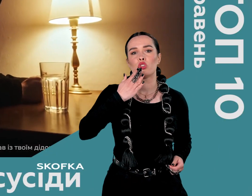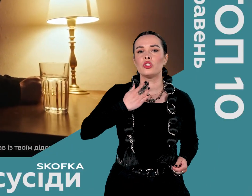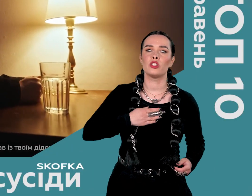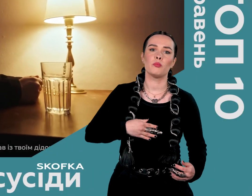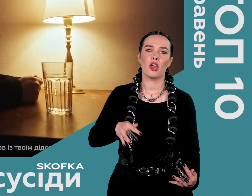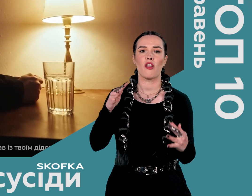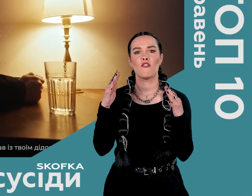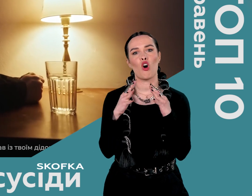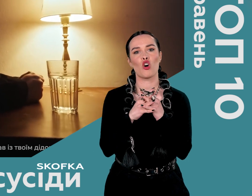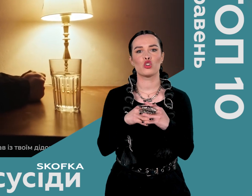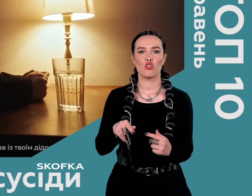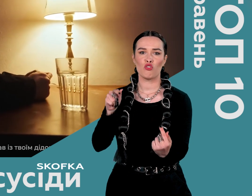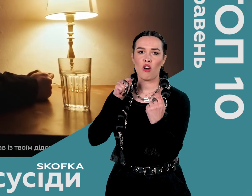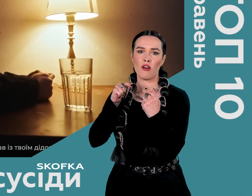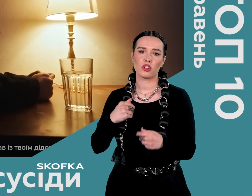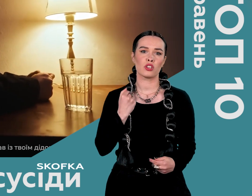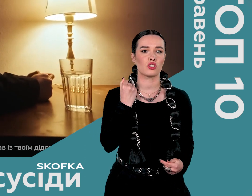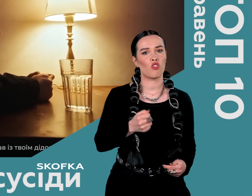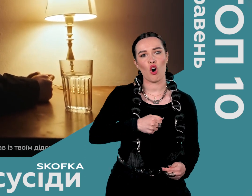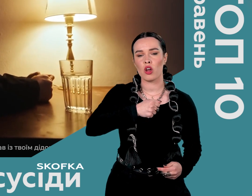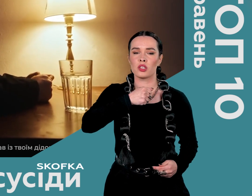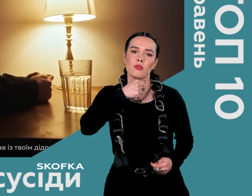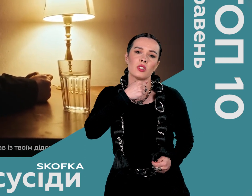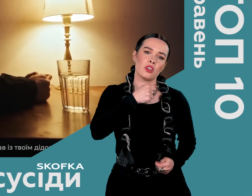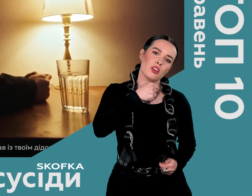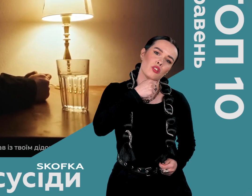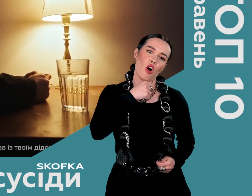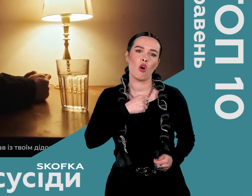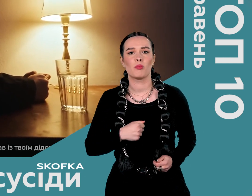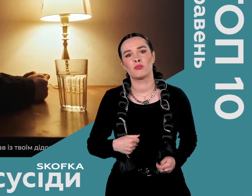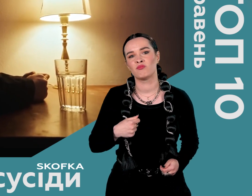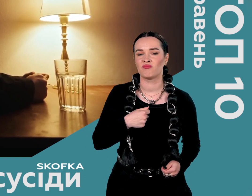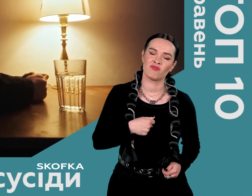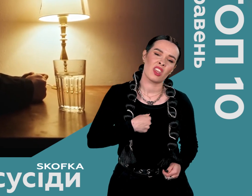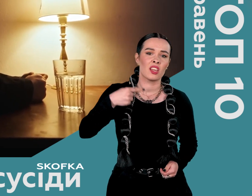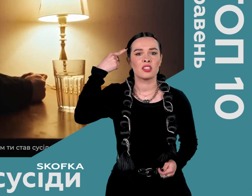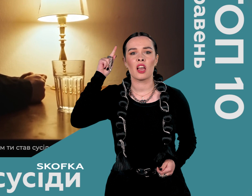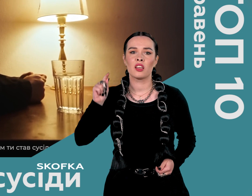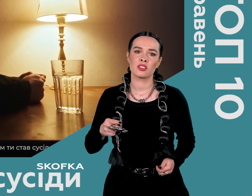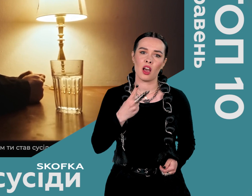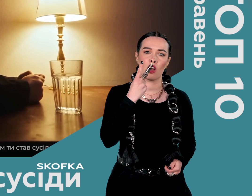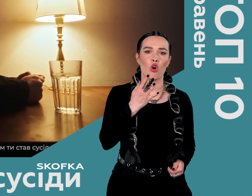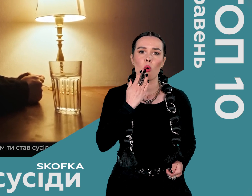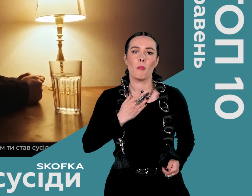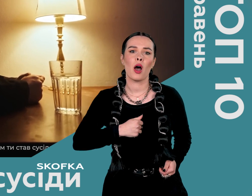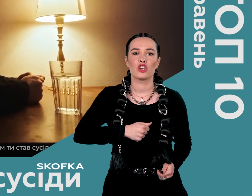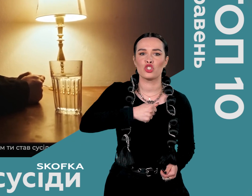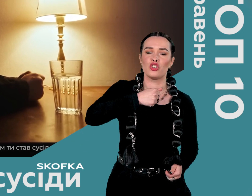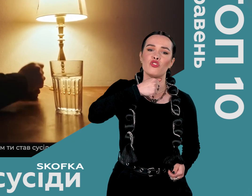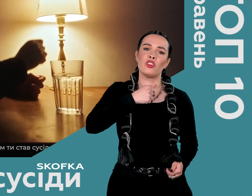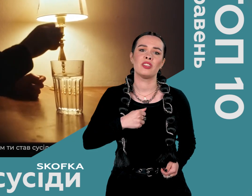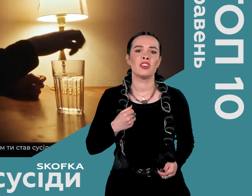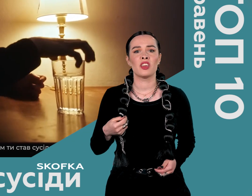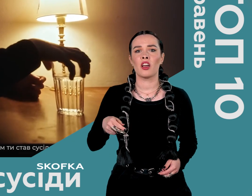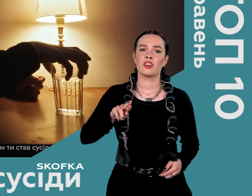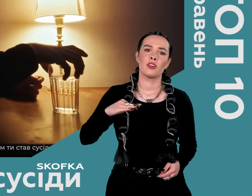знаю, діде мій воював із твоїм дідом. Я знаю,